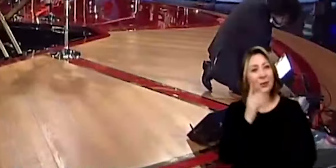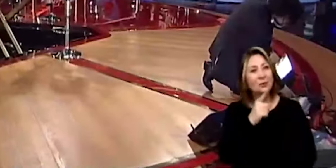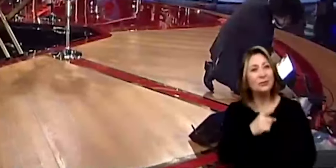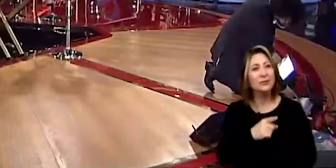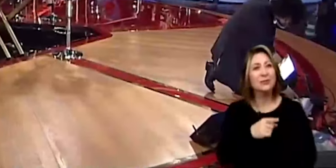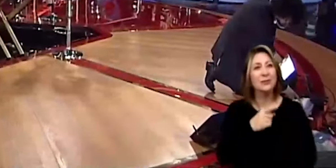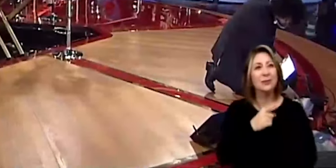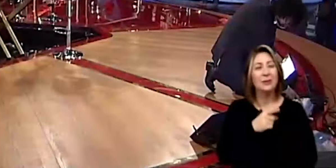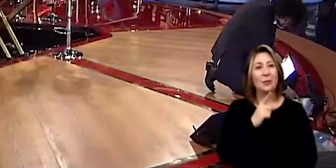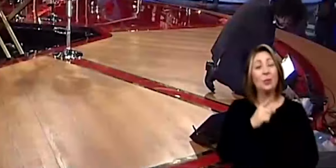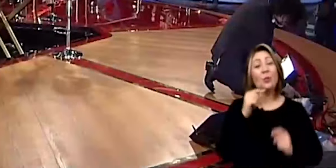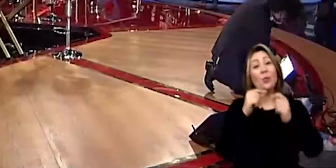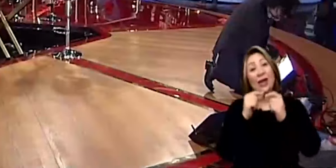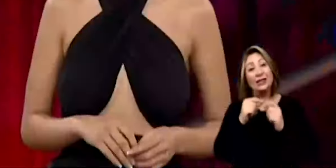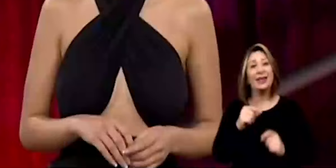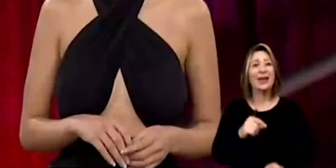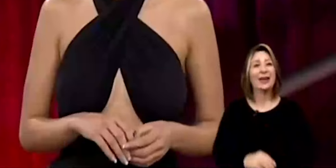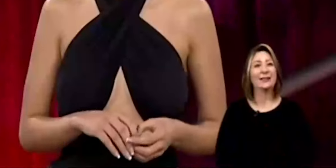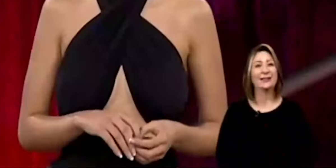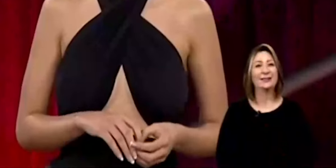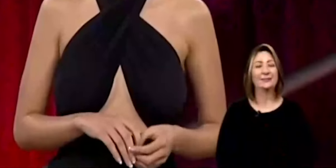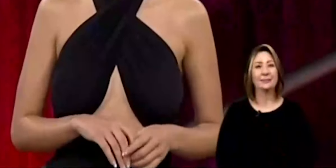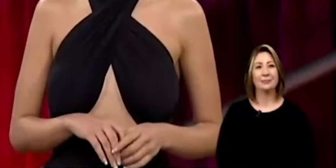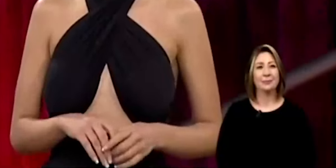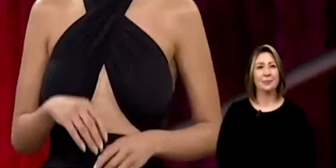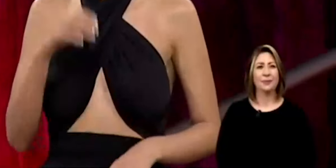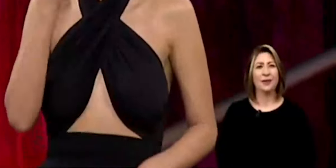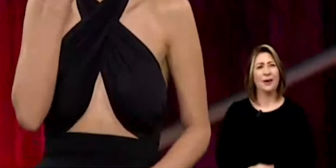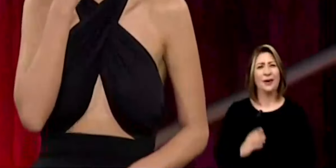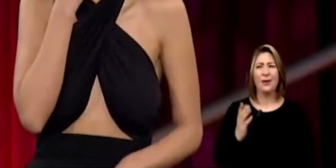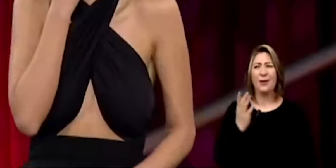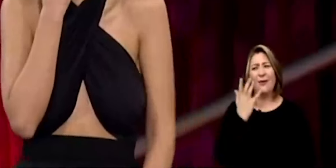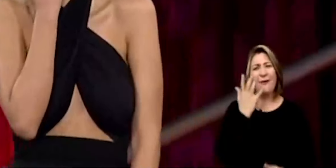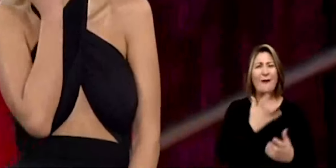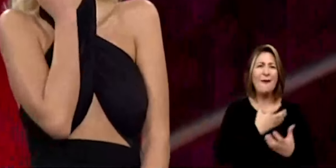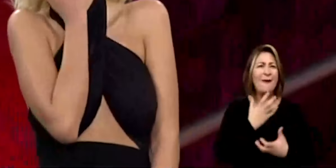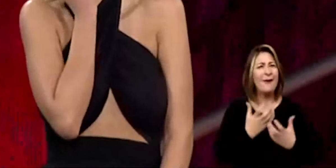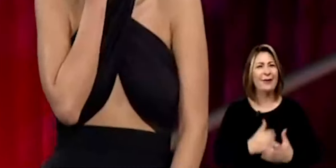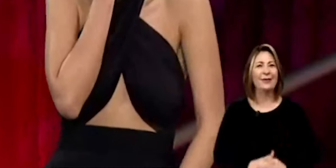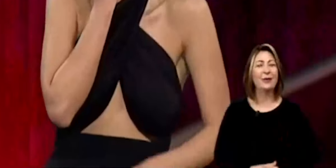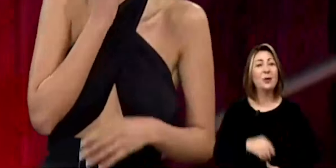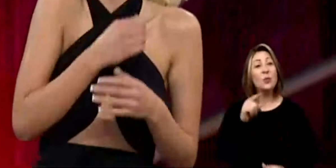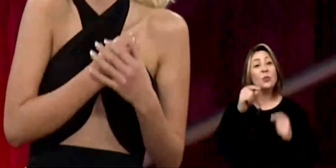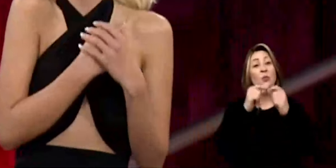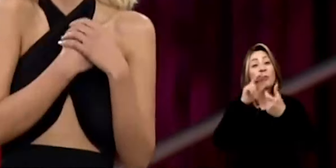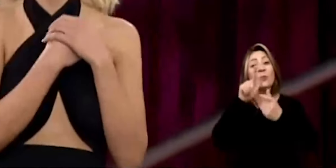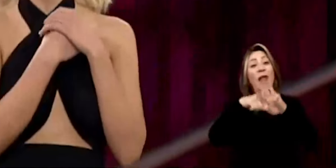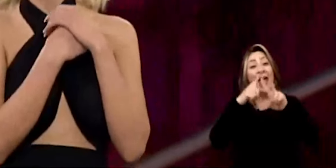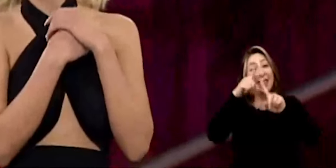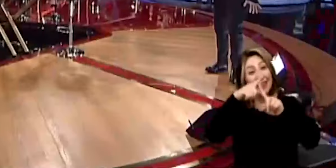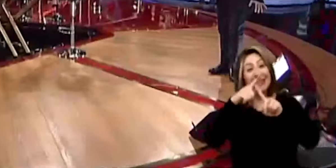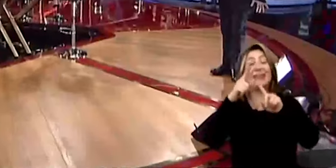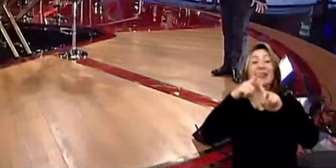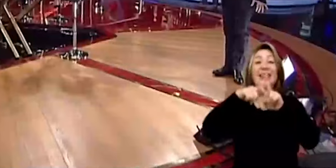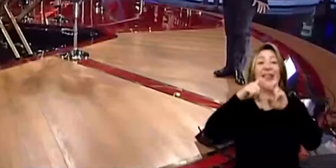bu Bülent'le Tarkan. Bak. Bülent'le Tarkan ikisi